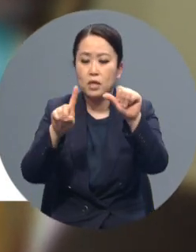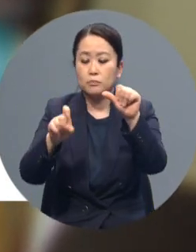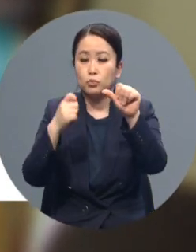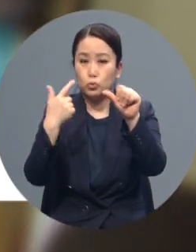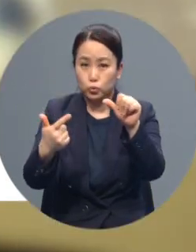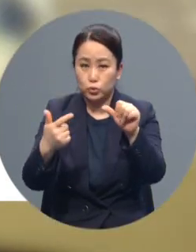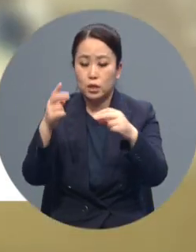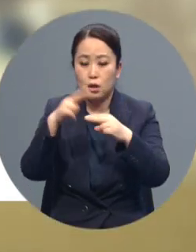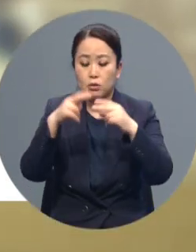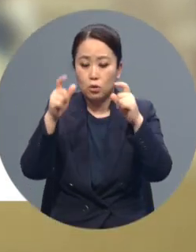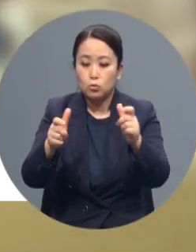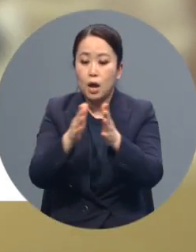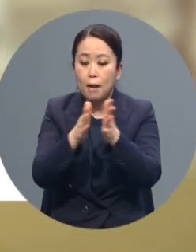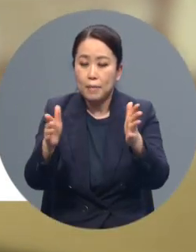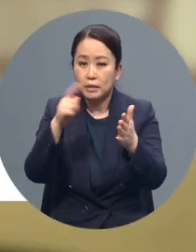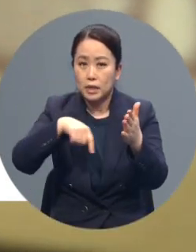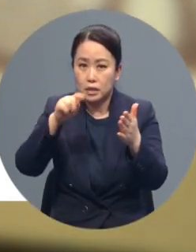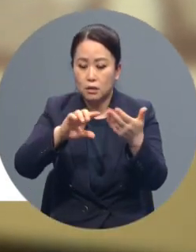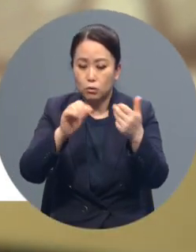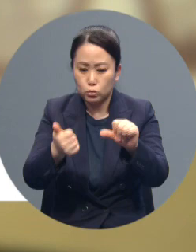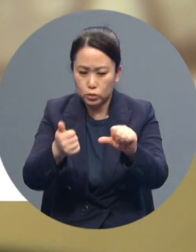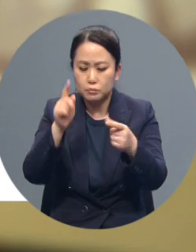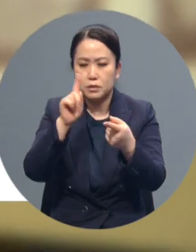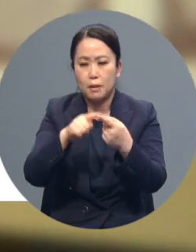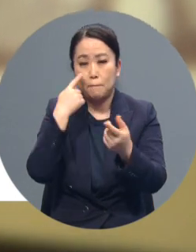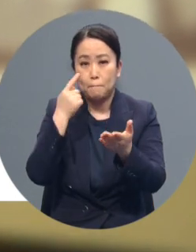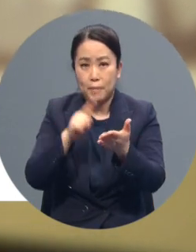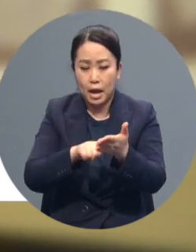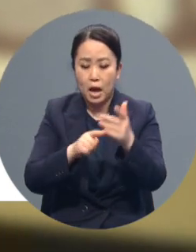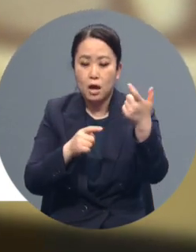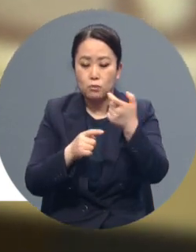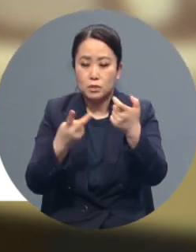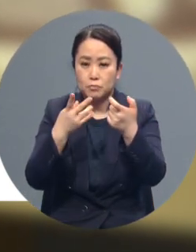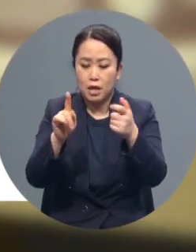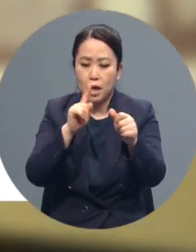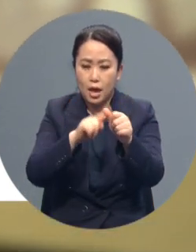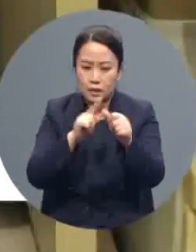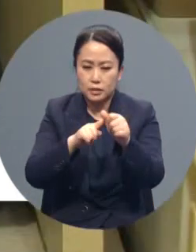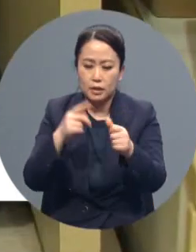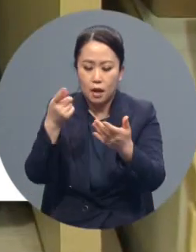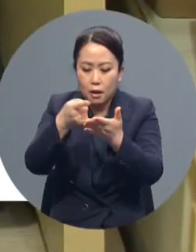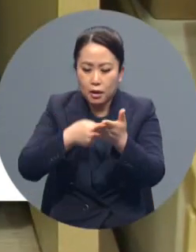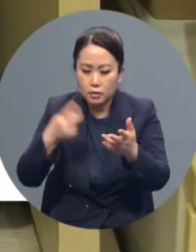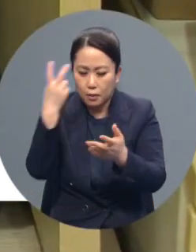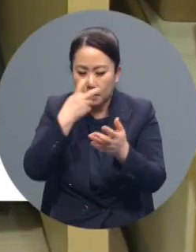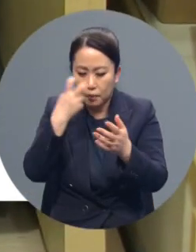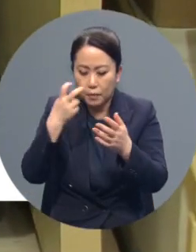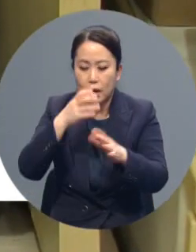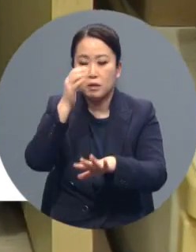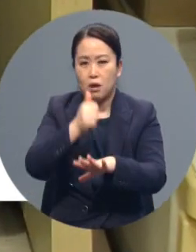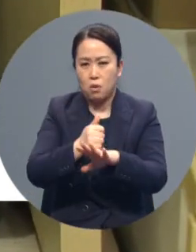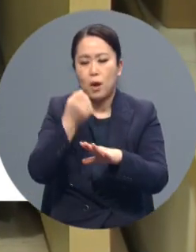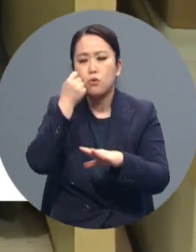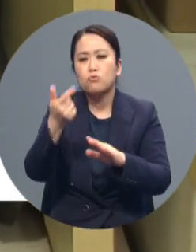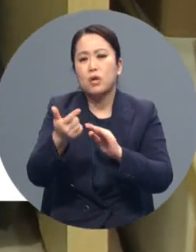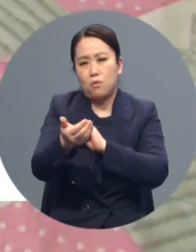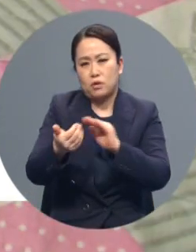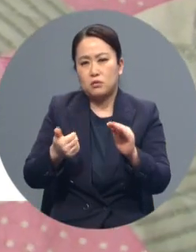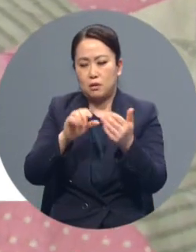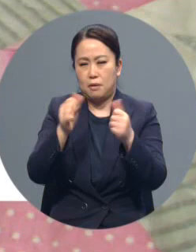영도구 에 한 아파트에서 숨진 채 발견된 60대 a 씨를 거만한 결과 6개월 전에 손 진 것으로